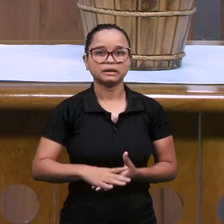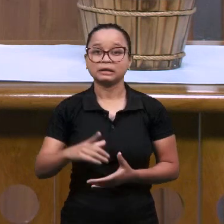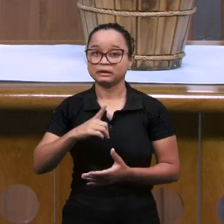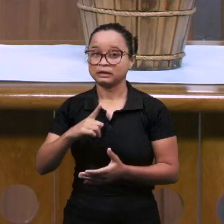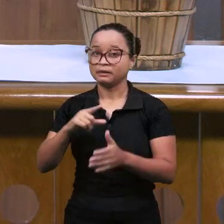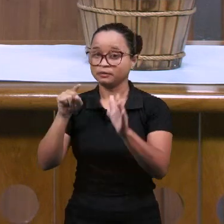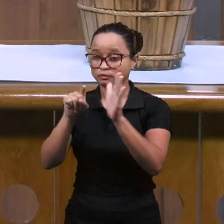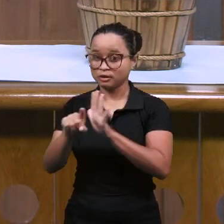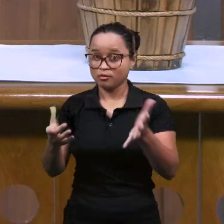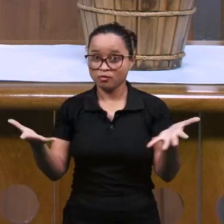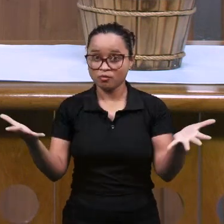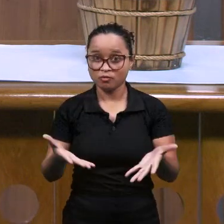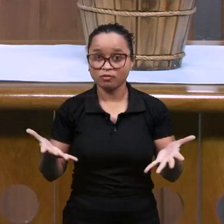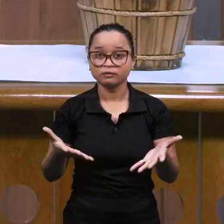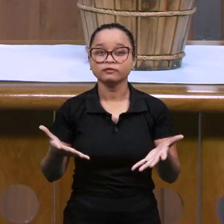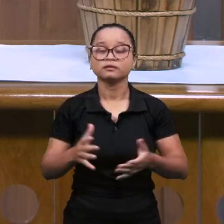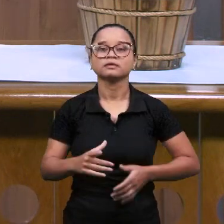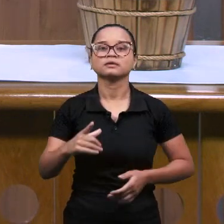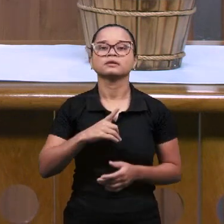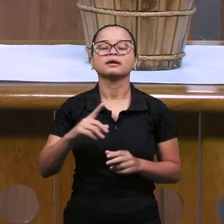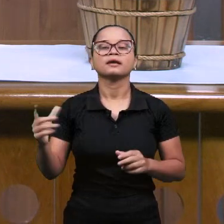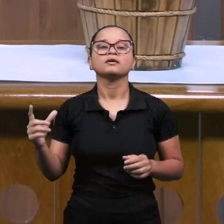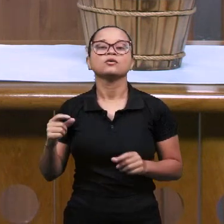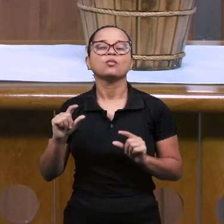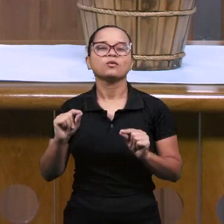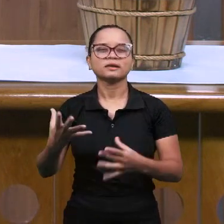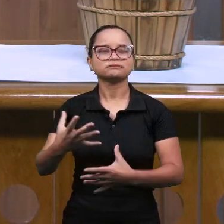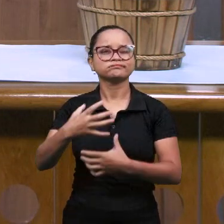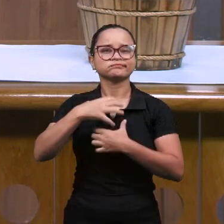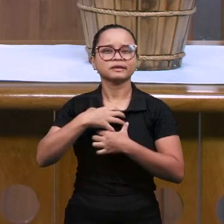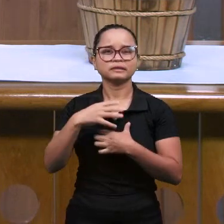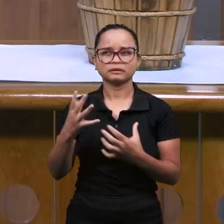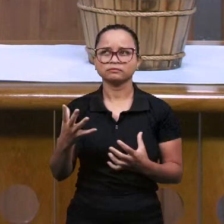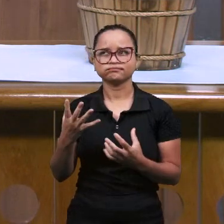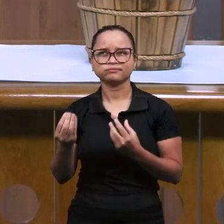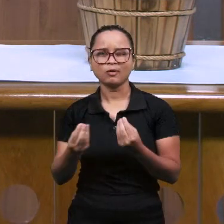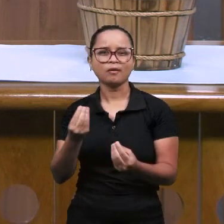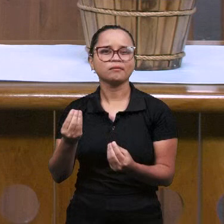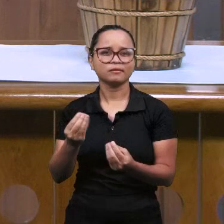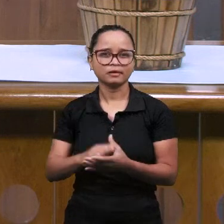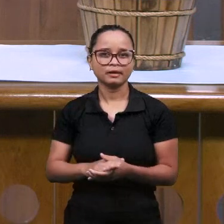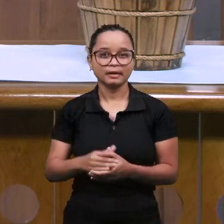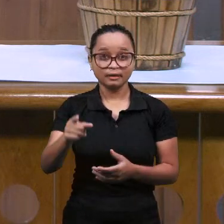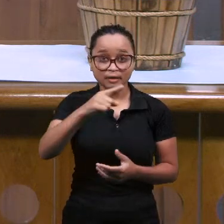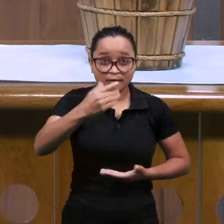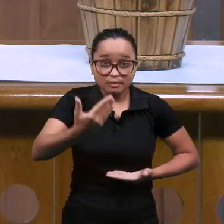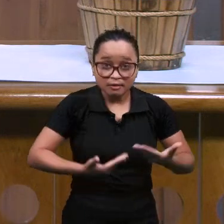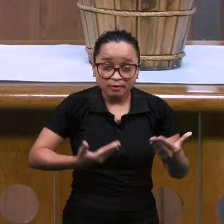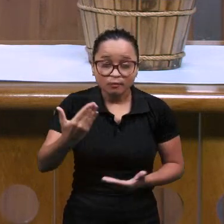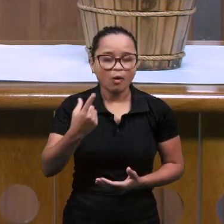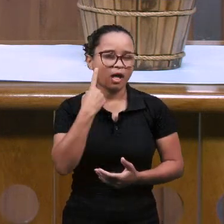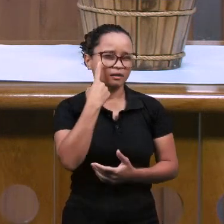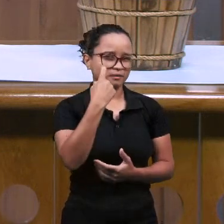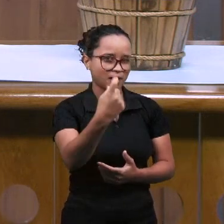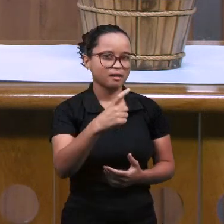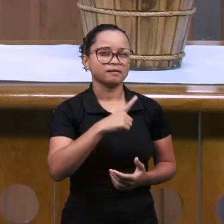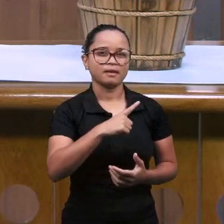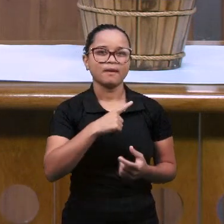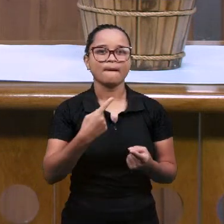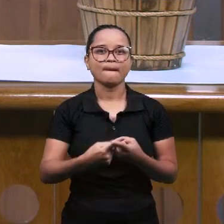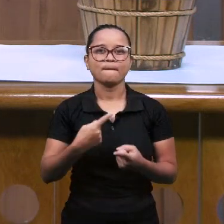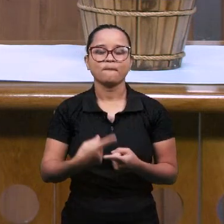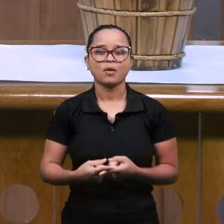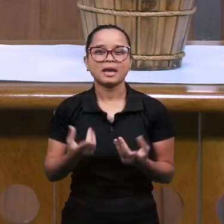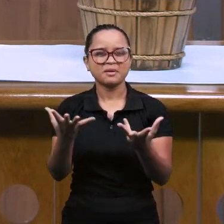sont en fait aujourd'hui, elles auront ce sens. Et vous allez vous intéresser beaucoup parce qu'il y a une richesse